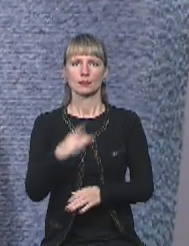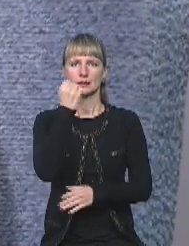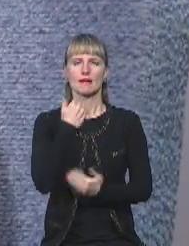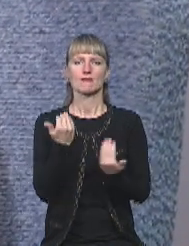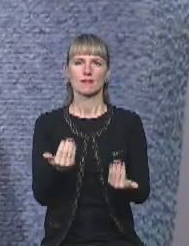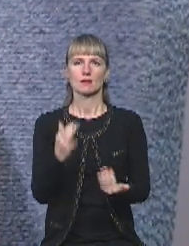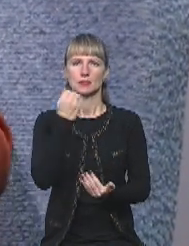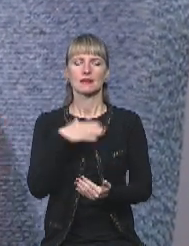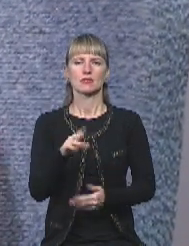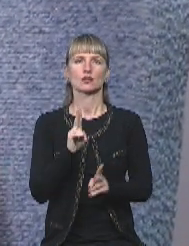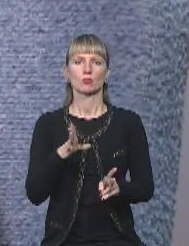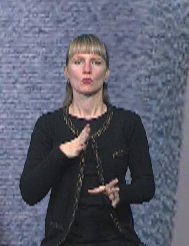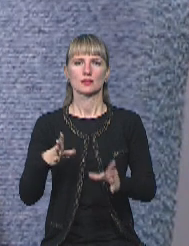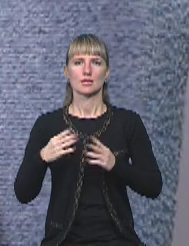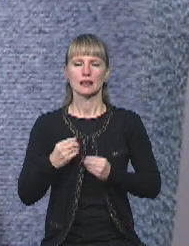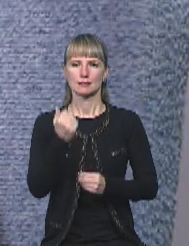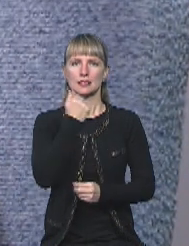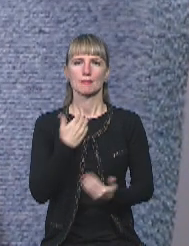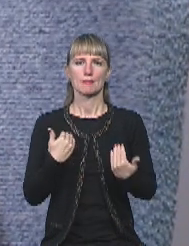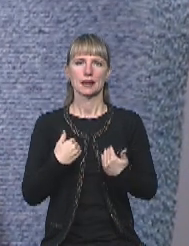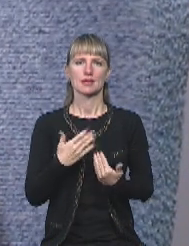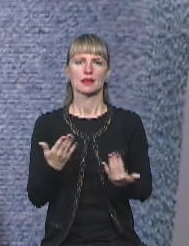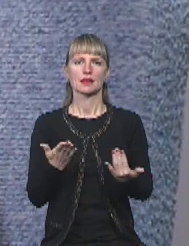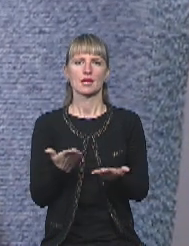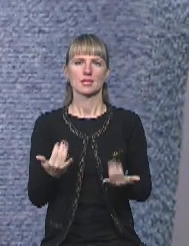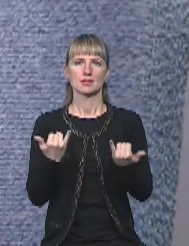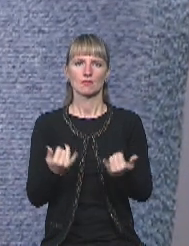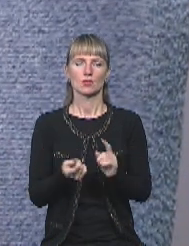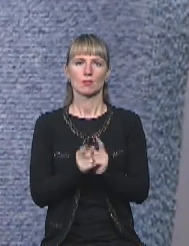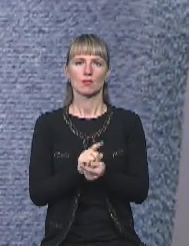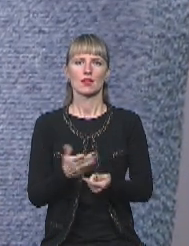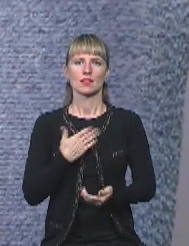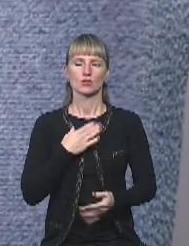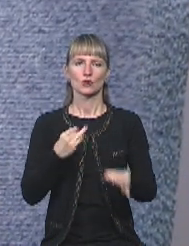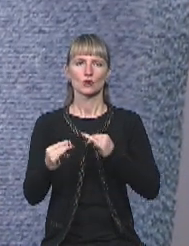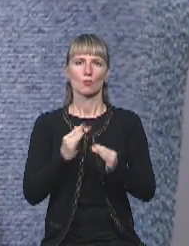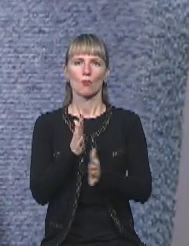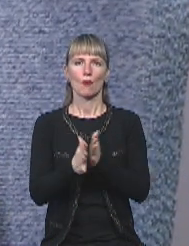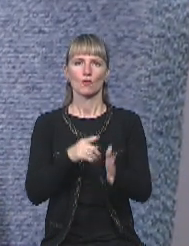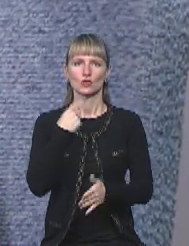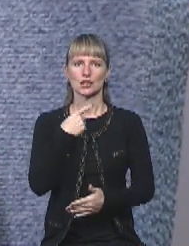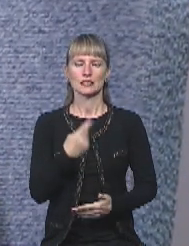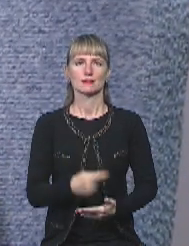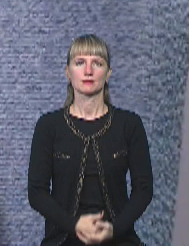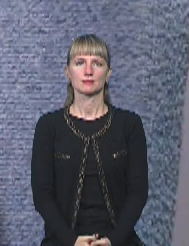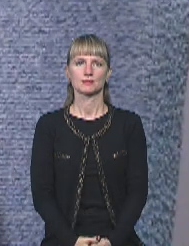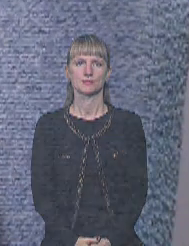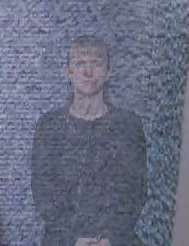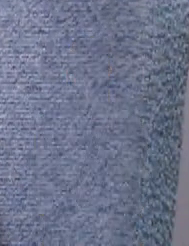всім, хто був з нами. І спасибі Гані Кириченко, яка сьогодні перекладала нашу розмову мовою жестів. Хай щастить!